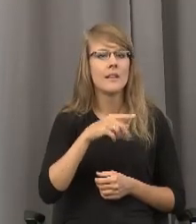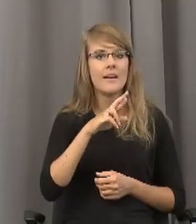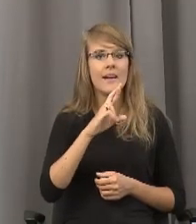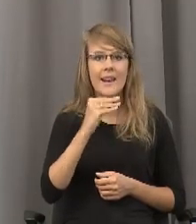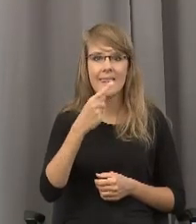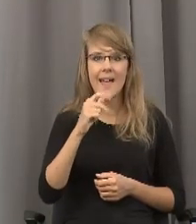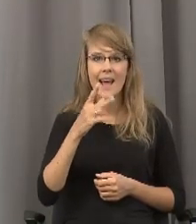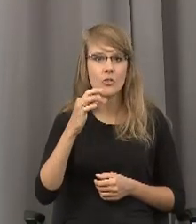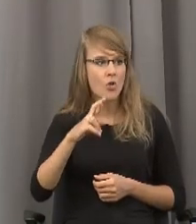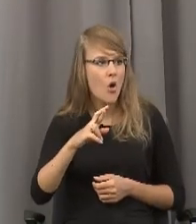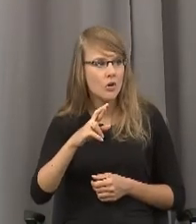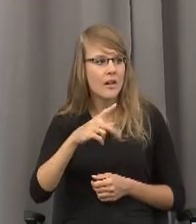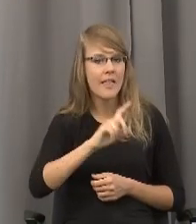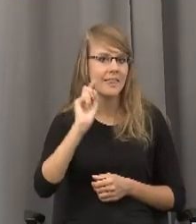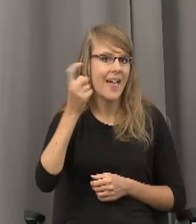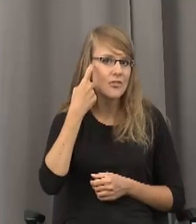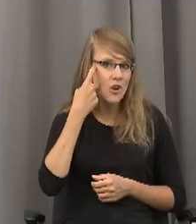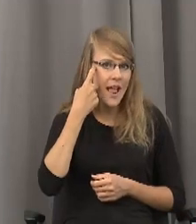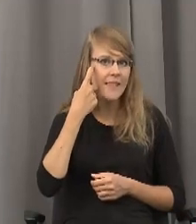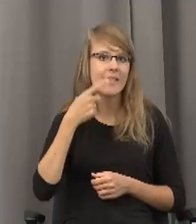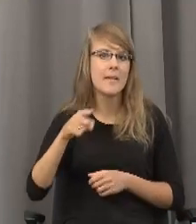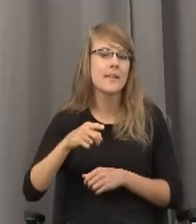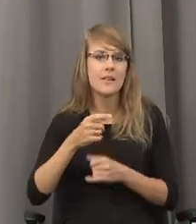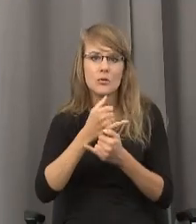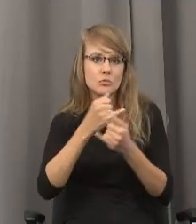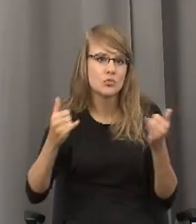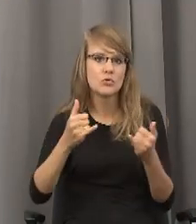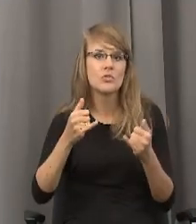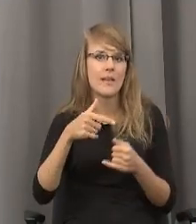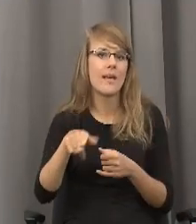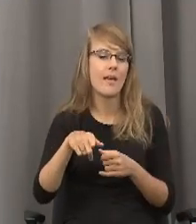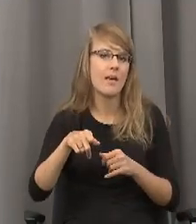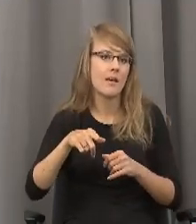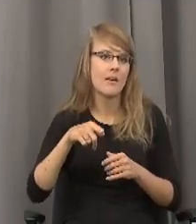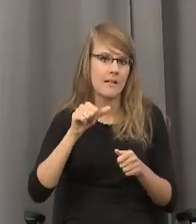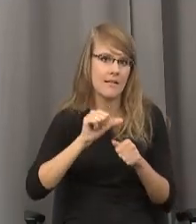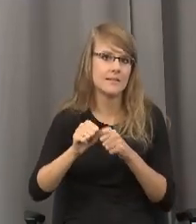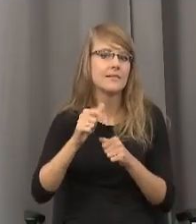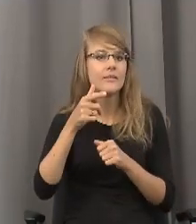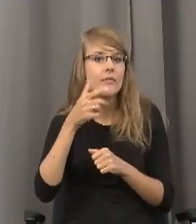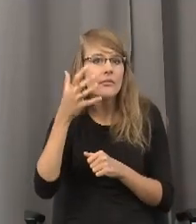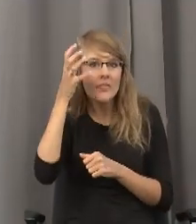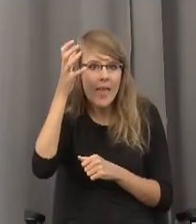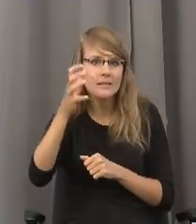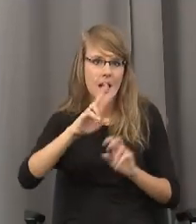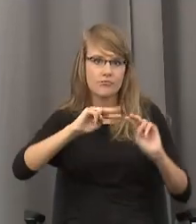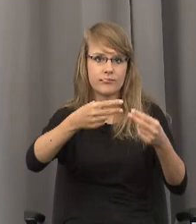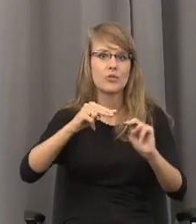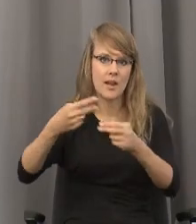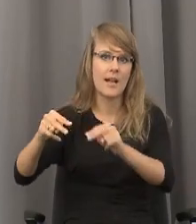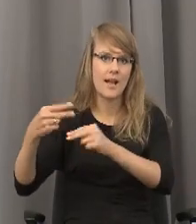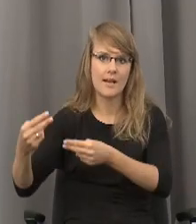redaktorem naczelnym i z naszymi mediami. Przekazujemy tą wiedzę, także z tego konkretnego przedsięwzięcia